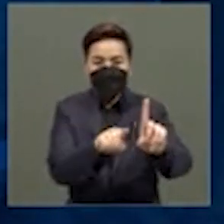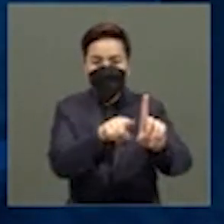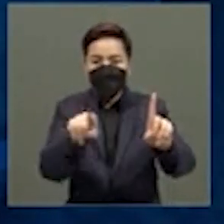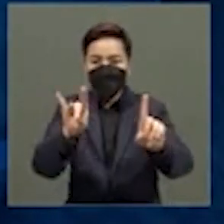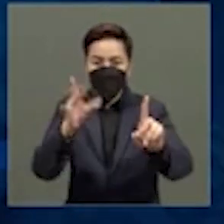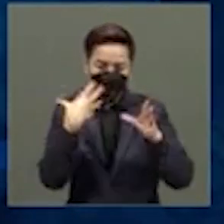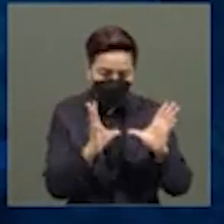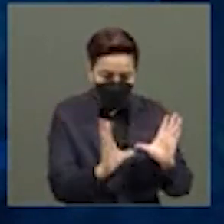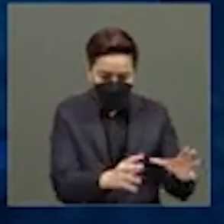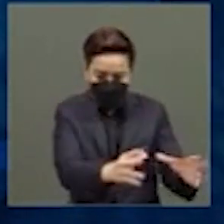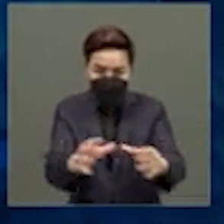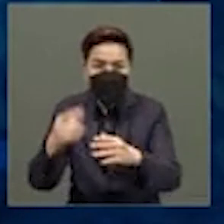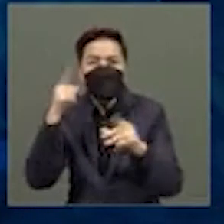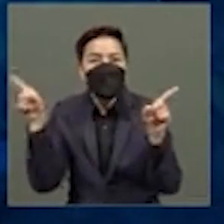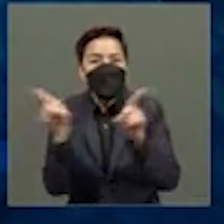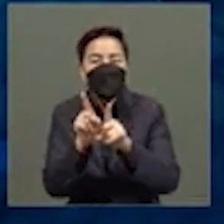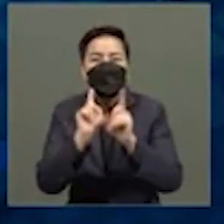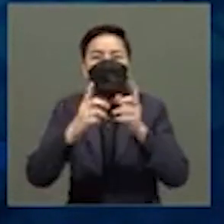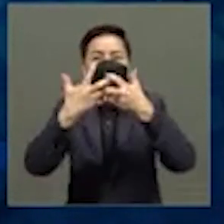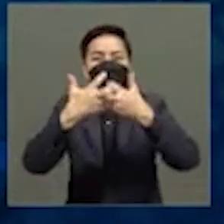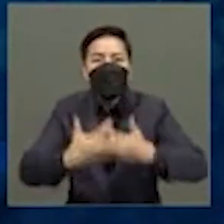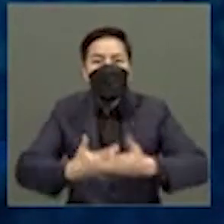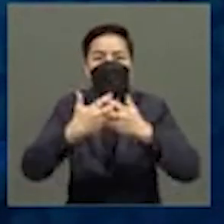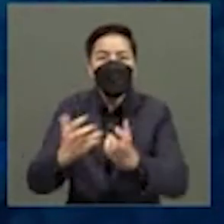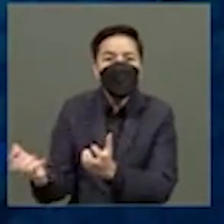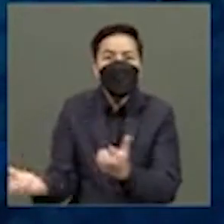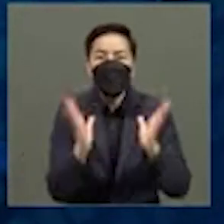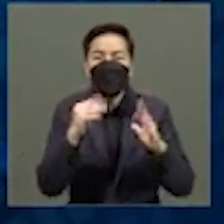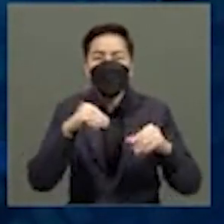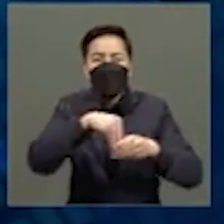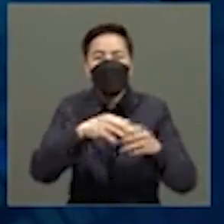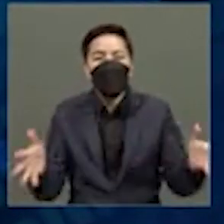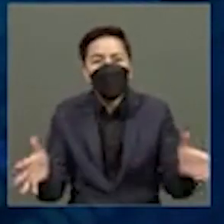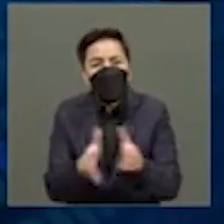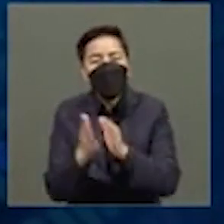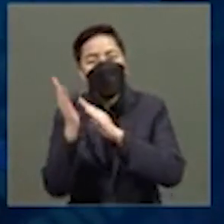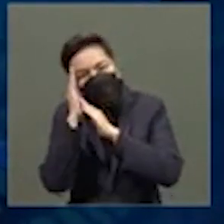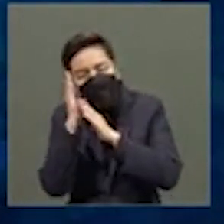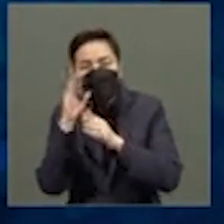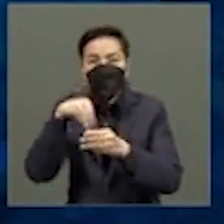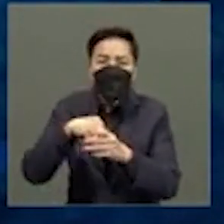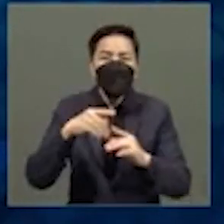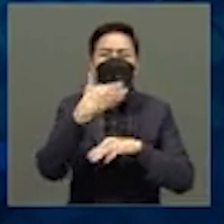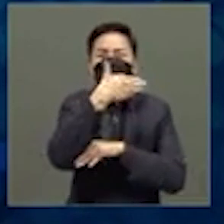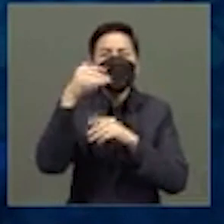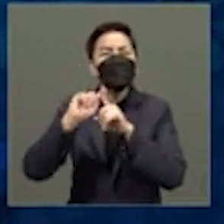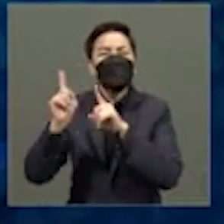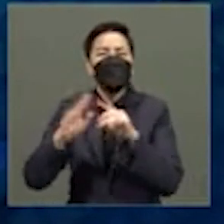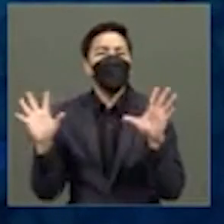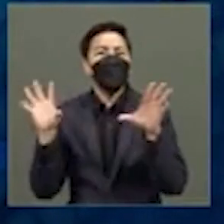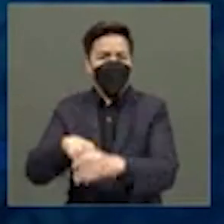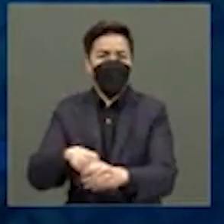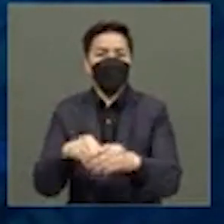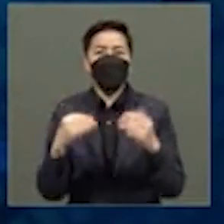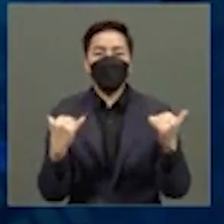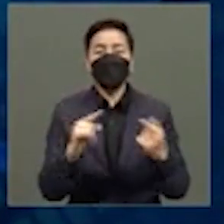คะว่าเป็นลักษณะโรงงานที่มีการอาศัยอยู่ร่วมกันทั้งหลายๆเชื้อชาตินะคะในส่วน